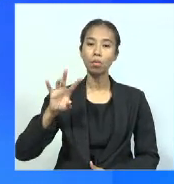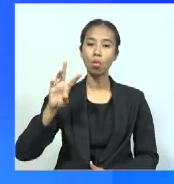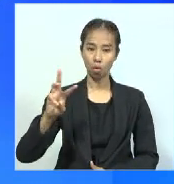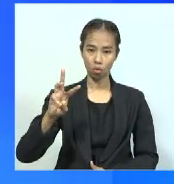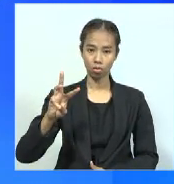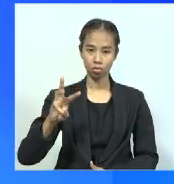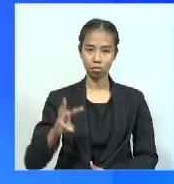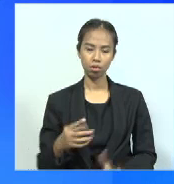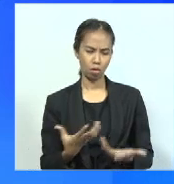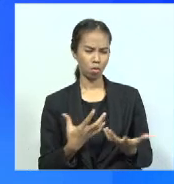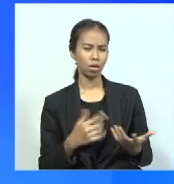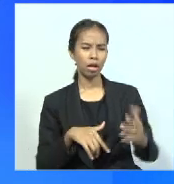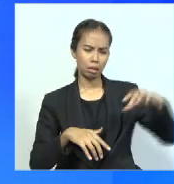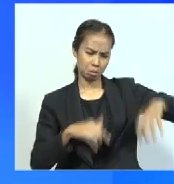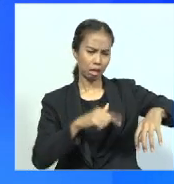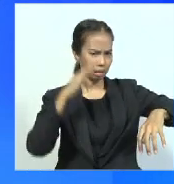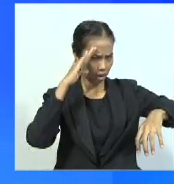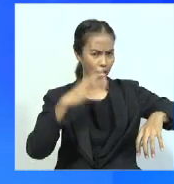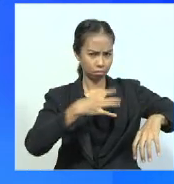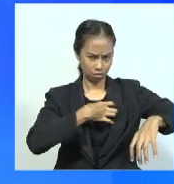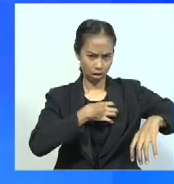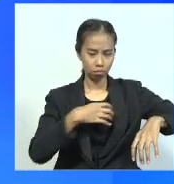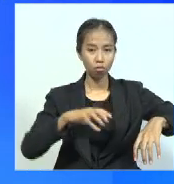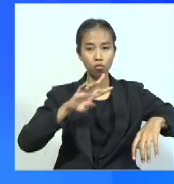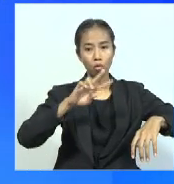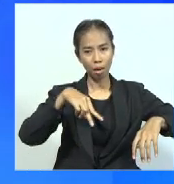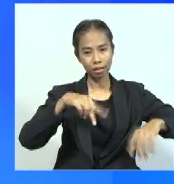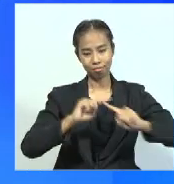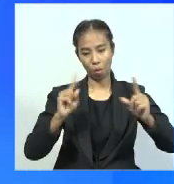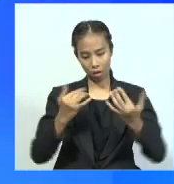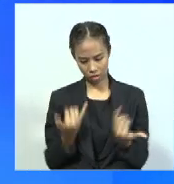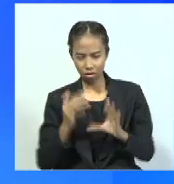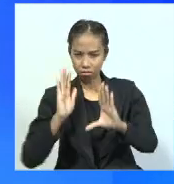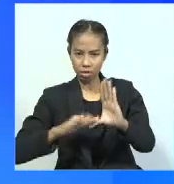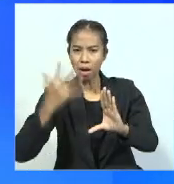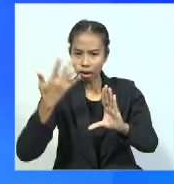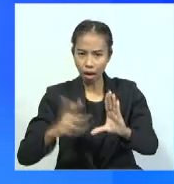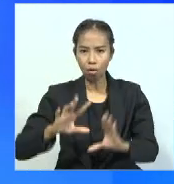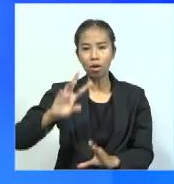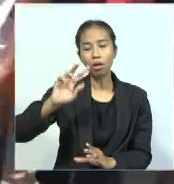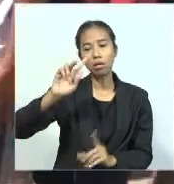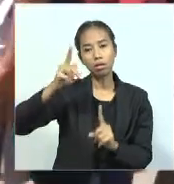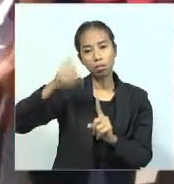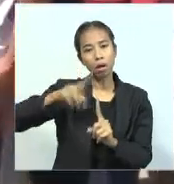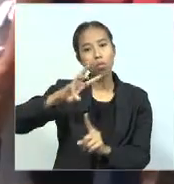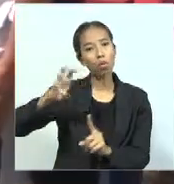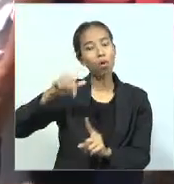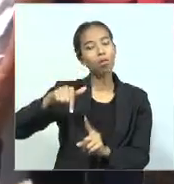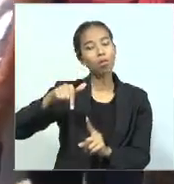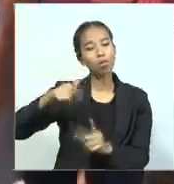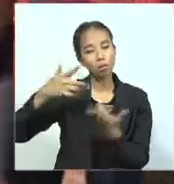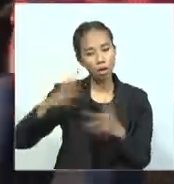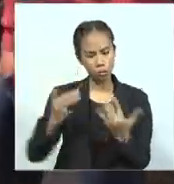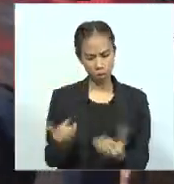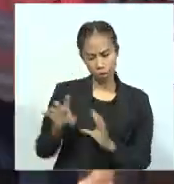2,446 คนกองทัพต้องการ 2,446 คนมีผู้สมัครเข้ามาแล้ว 1,679 คนค่ะ